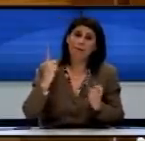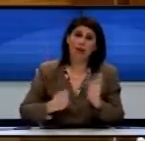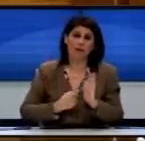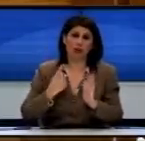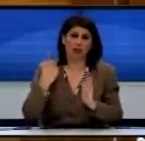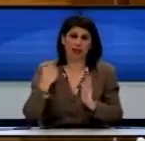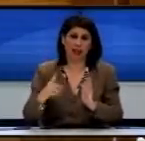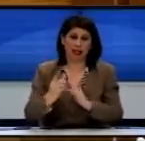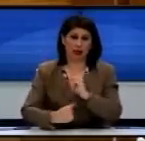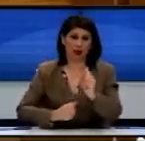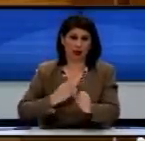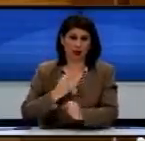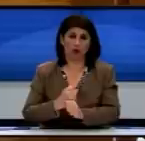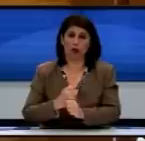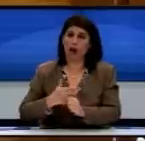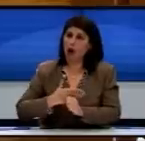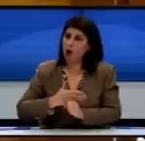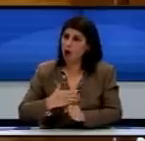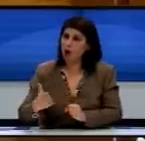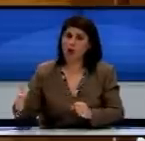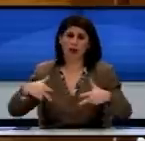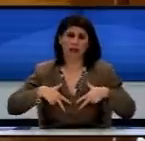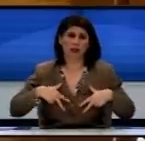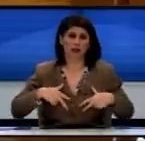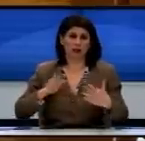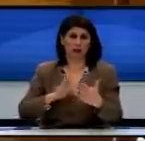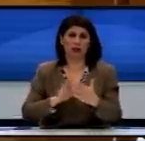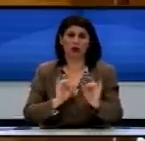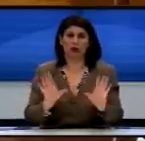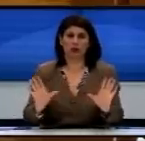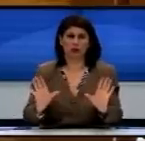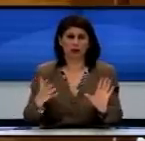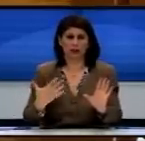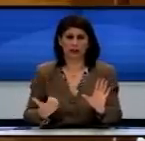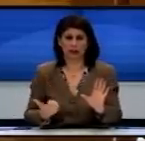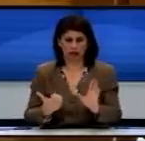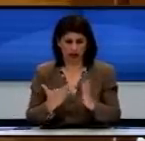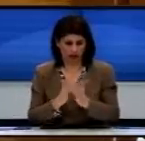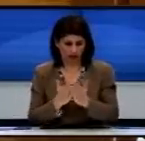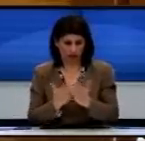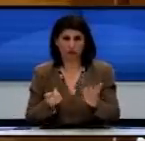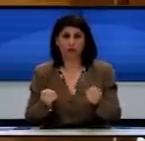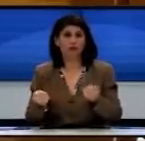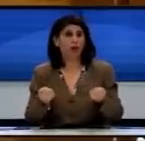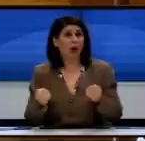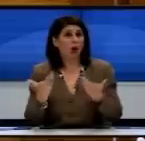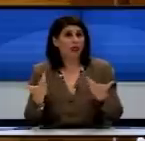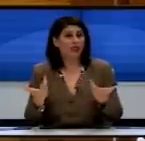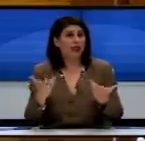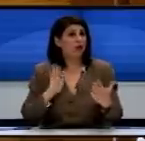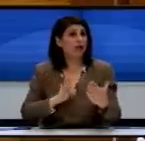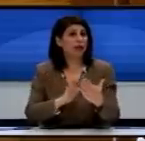100 χρόνια και το οποίο όλες οι χώρες κλήθηκαν να αντιμετωπίσουν χωρίς κανείς να έχει εγχειρίδιο αντιμετώπισης πανδημίας